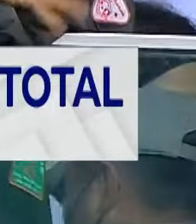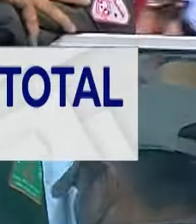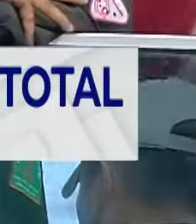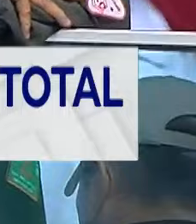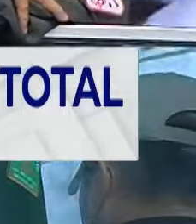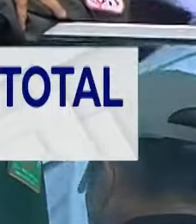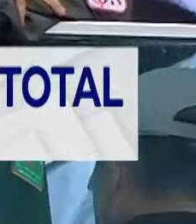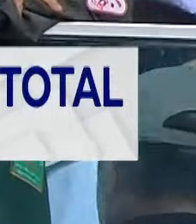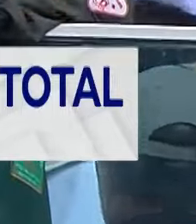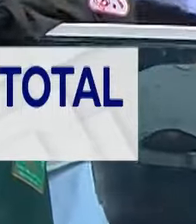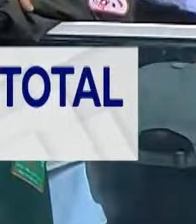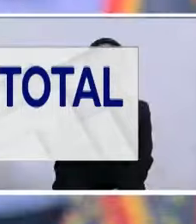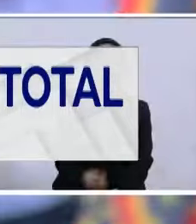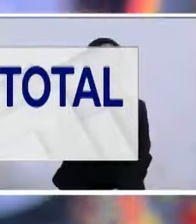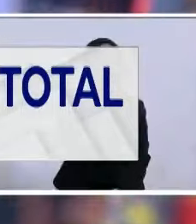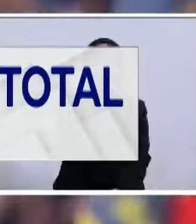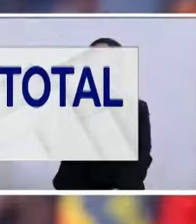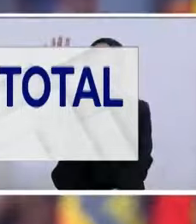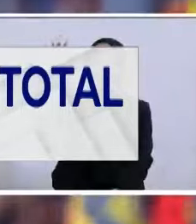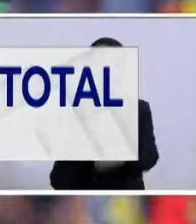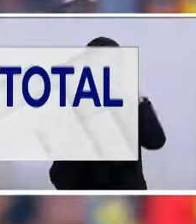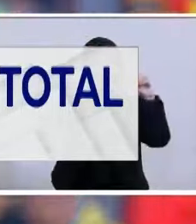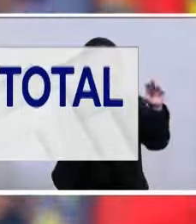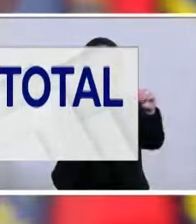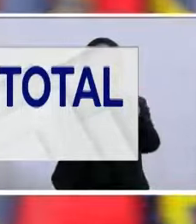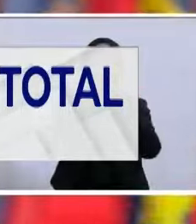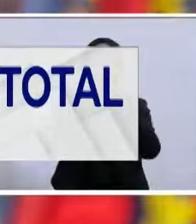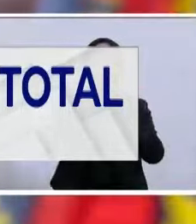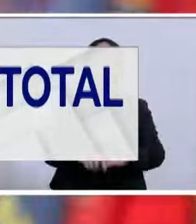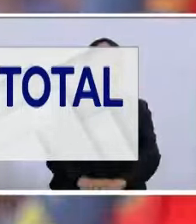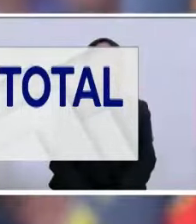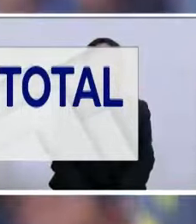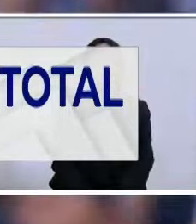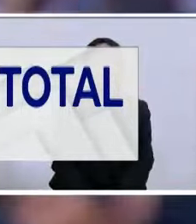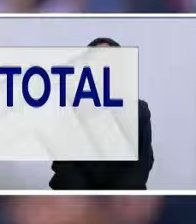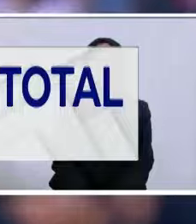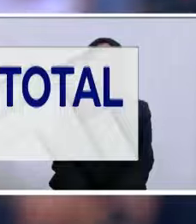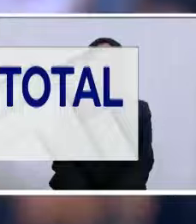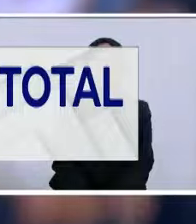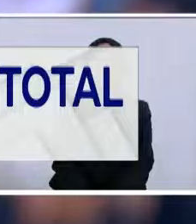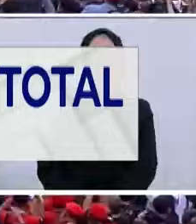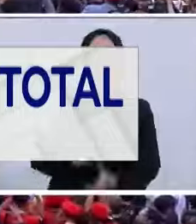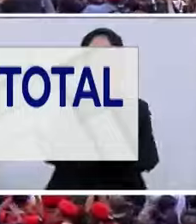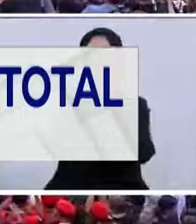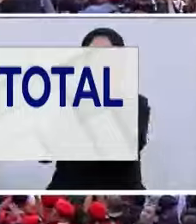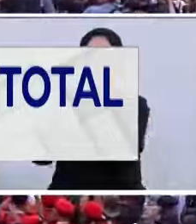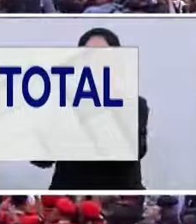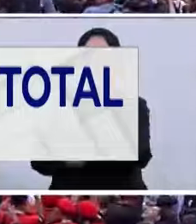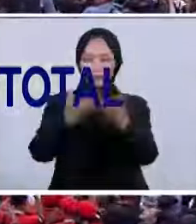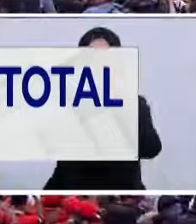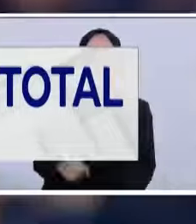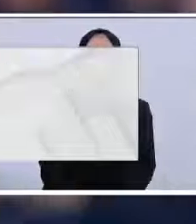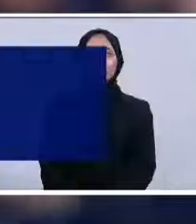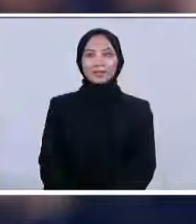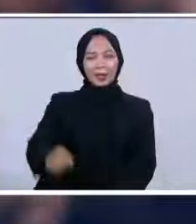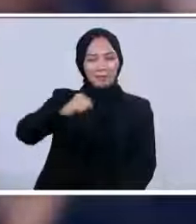Partai Perindo Hari Tan Sudibyo. Dalam orasinya, Ganjar menegaskan rakyat punya kebebasan untuk menentukan nasib. Karena